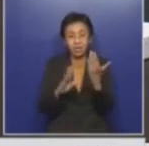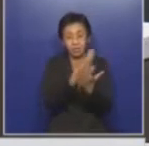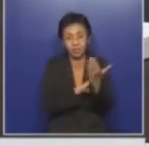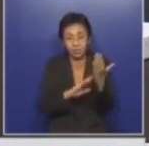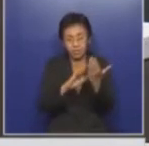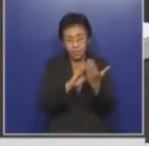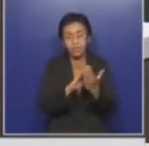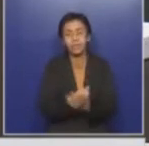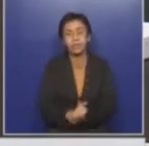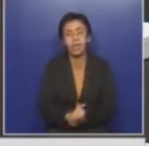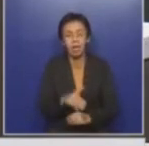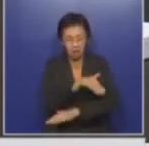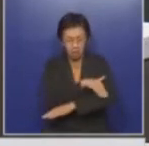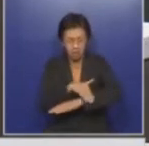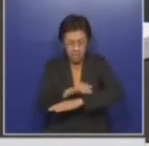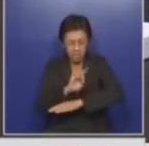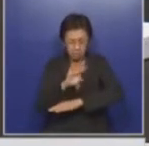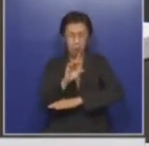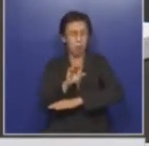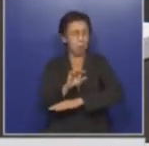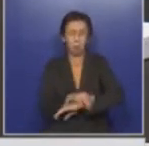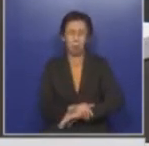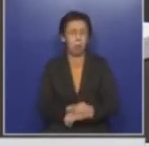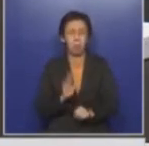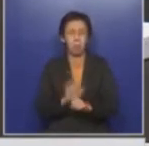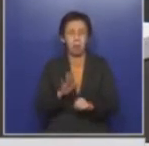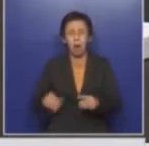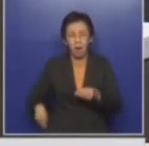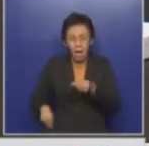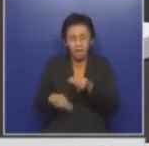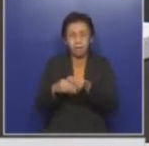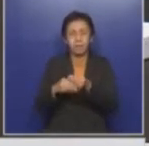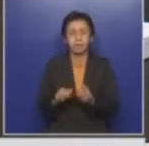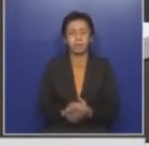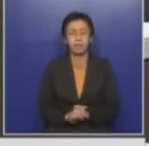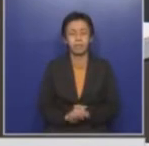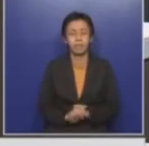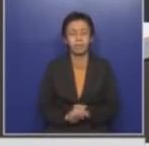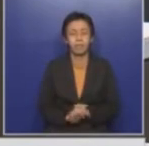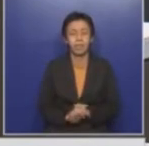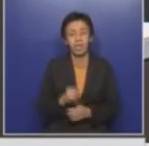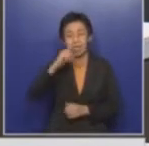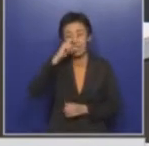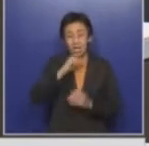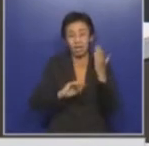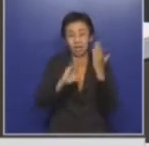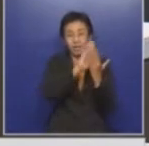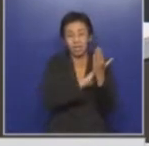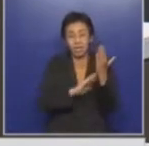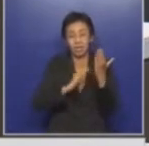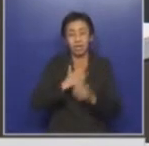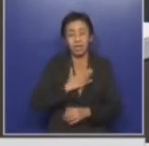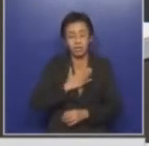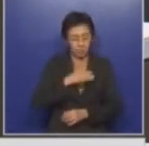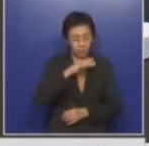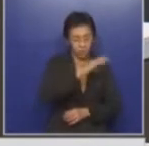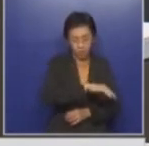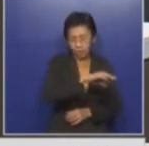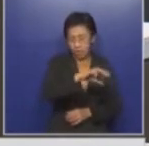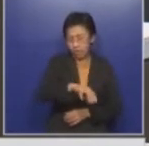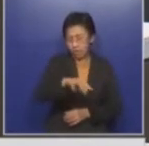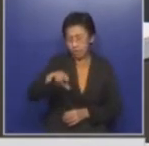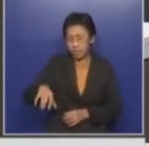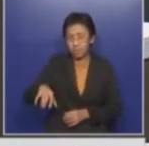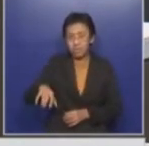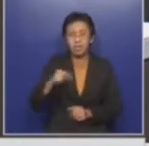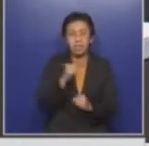ญชีอย่างเดียวเนี่ยคงจะไม่เพียงพอเพราะว่าระบบของประเทศของเราเนี่ยเรามีหน่วยงานที่เกี่ยวข้องกับกรมบัญชีกล